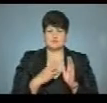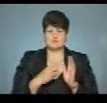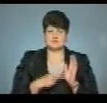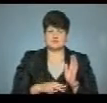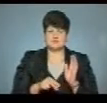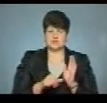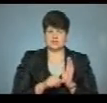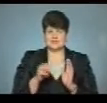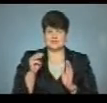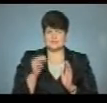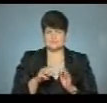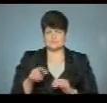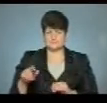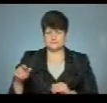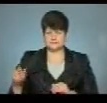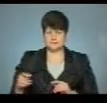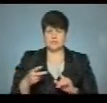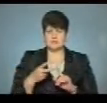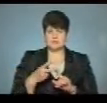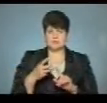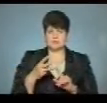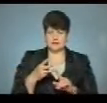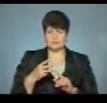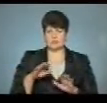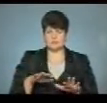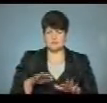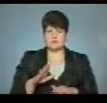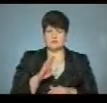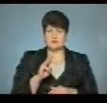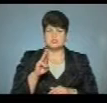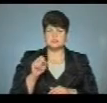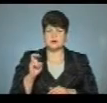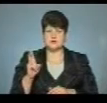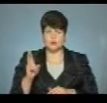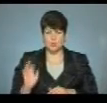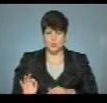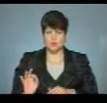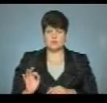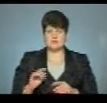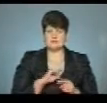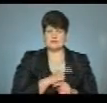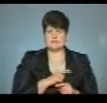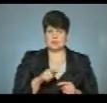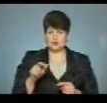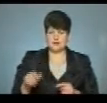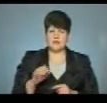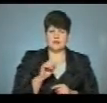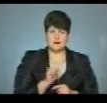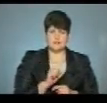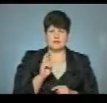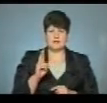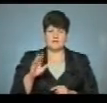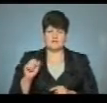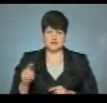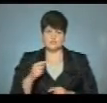76 634 особи. На другому і третьому місцях Володимир Шматько від політичної партії «Сила людей» та Алла Квач від